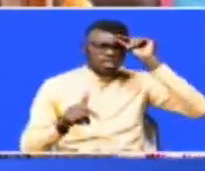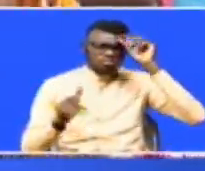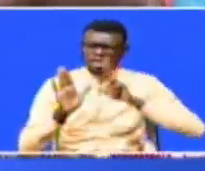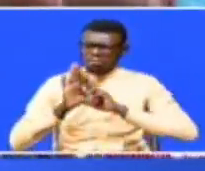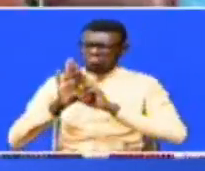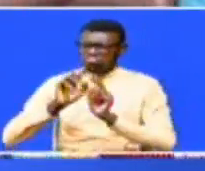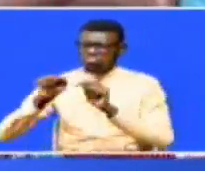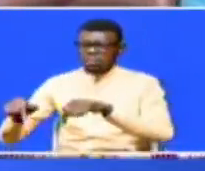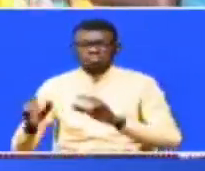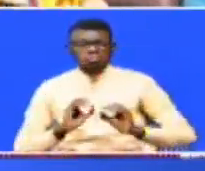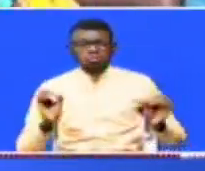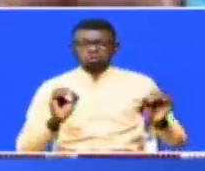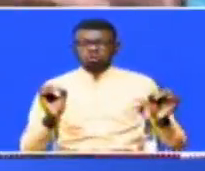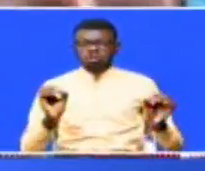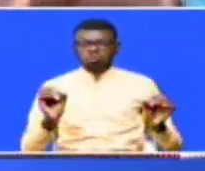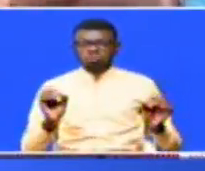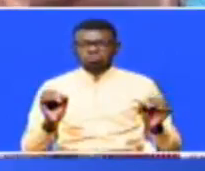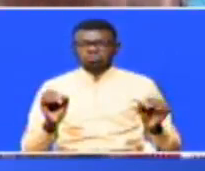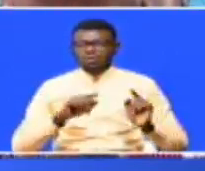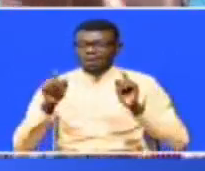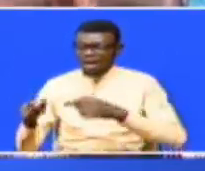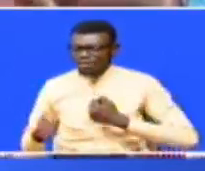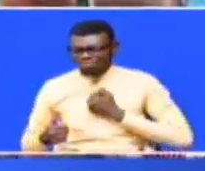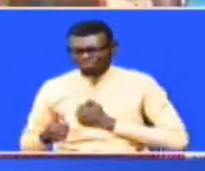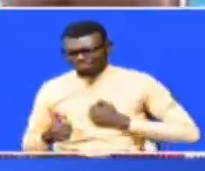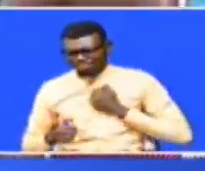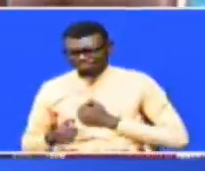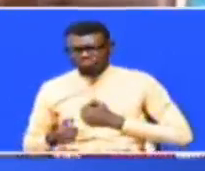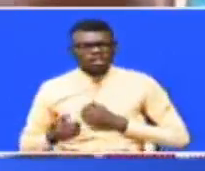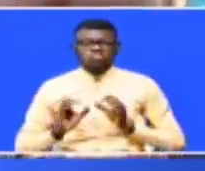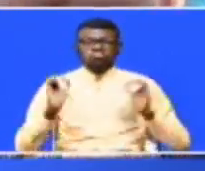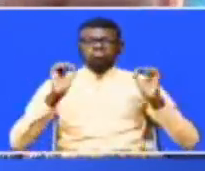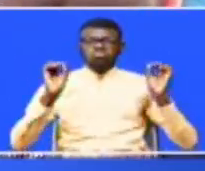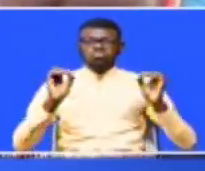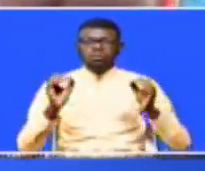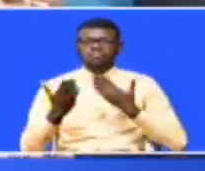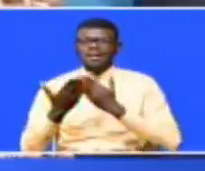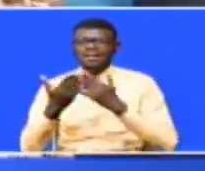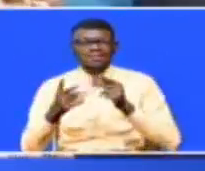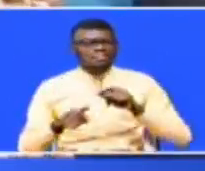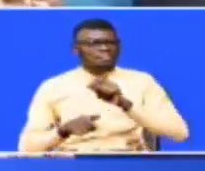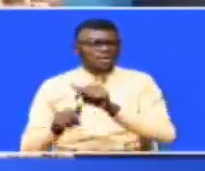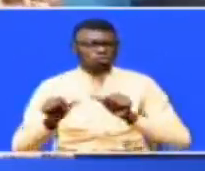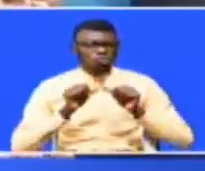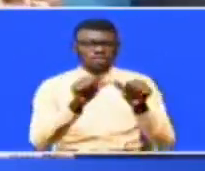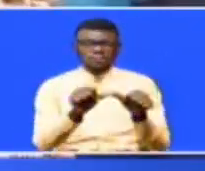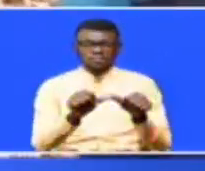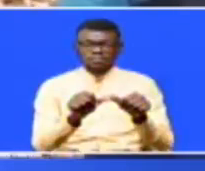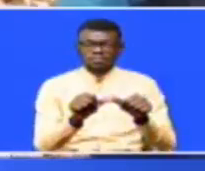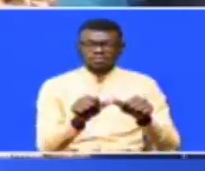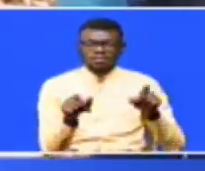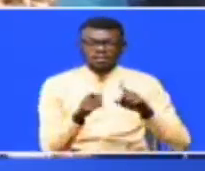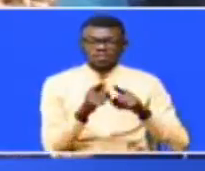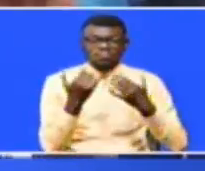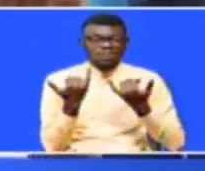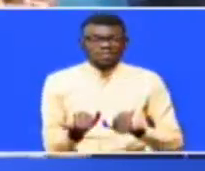ambaye amekuja mahali hapa hata kuja kutufariji tu poleni, sababu tumekuwa tukilipa kodi kama Wakenya wengine. Kama wakati huu tunaambiwa